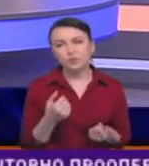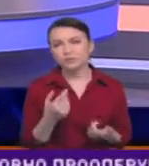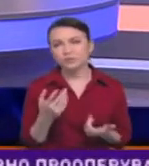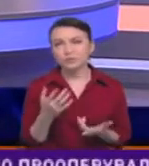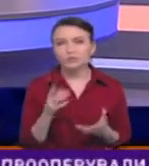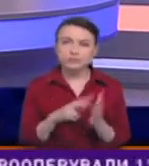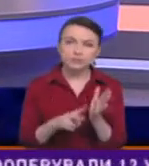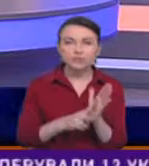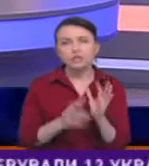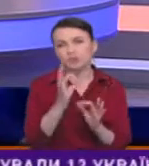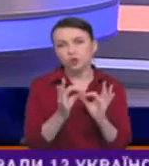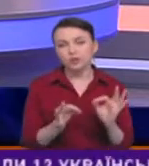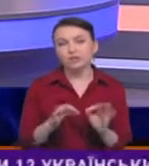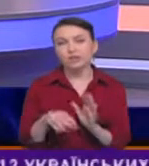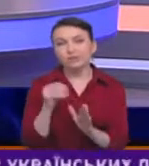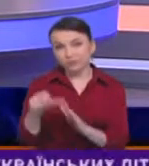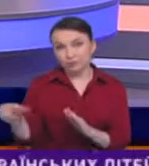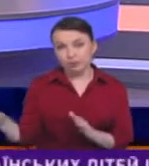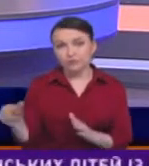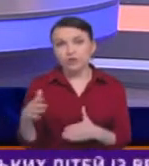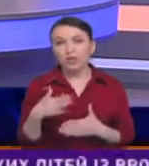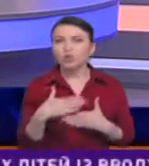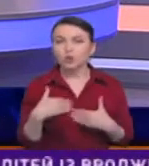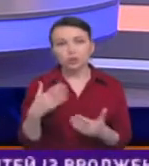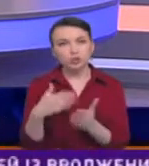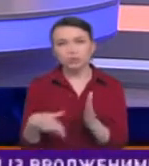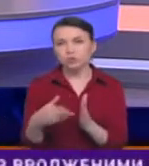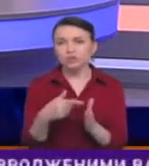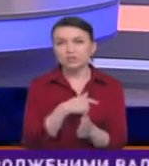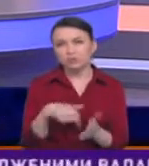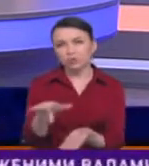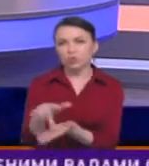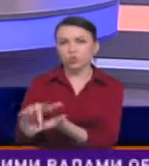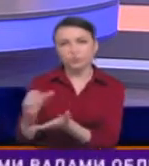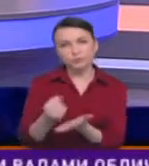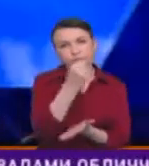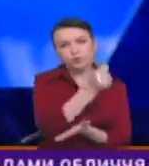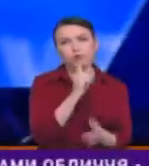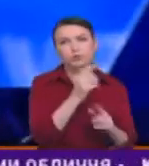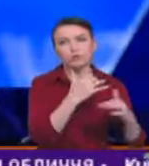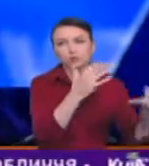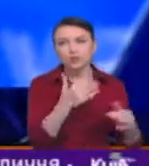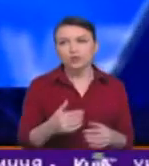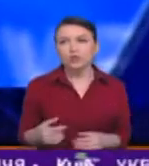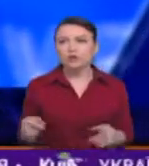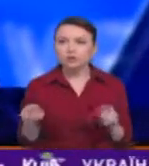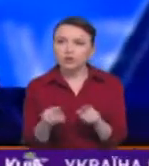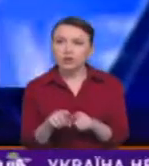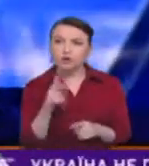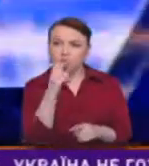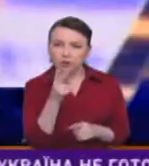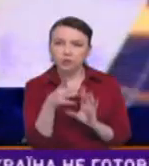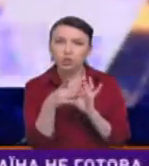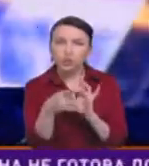а там 70% виборців не хочуть скасування мажоритарної складової виборів. тому що вони так безпосередньо бачать свій контакт